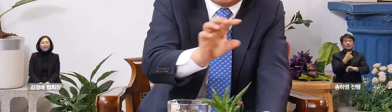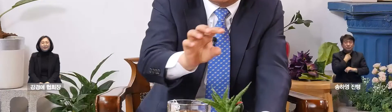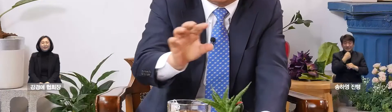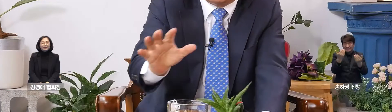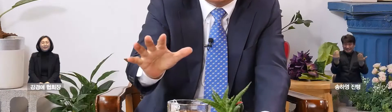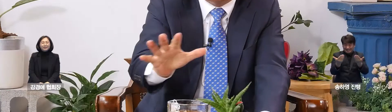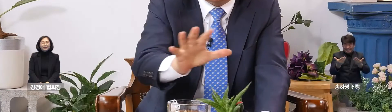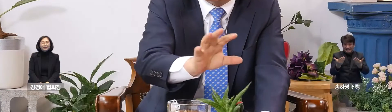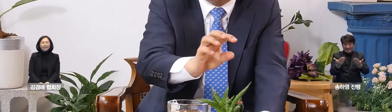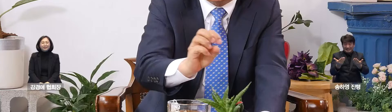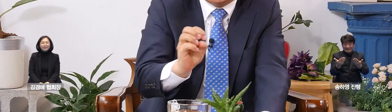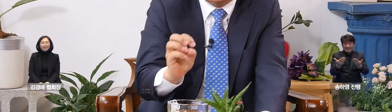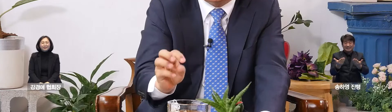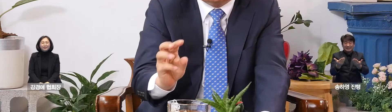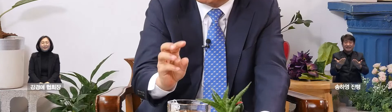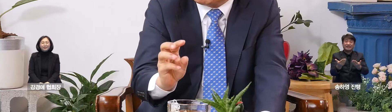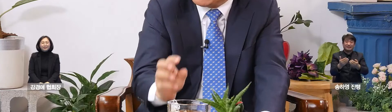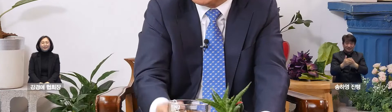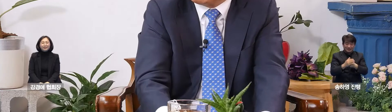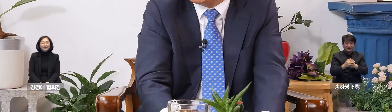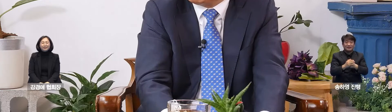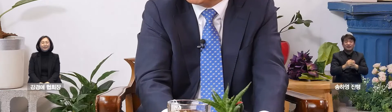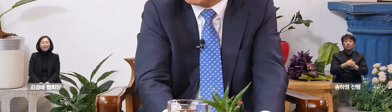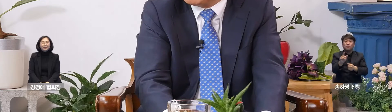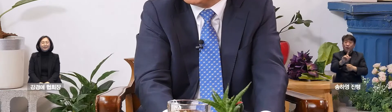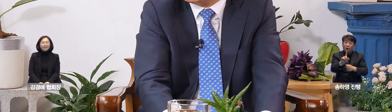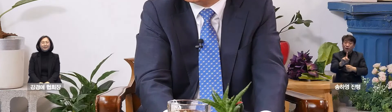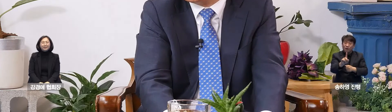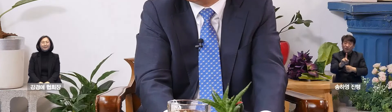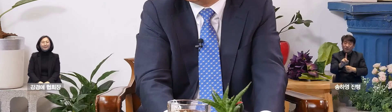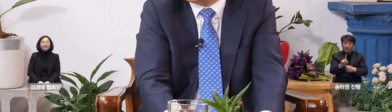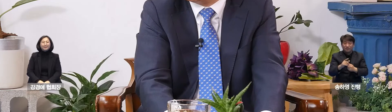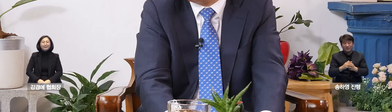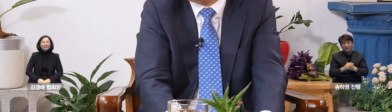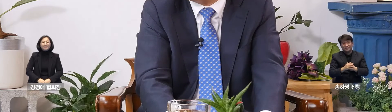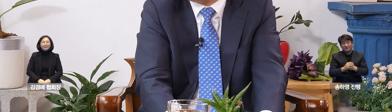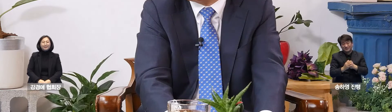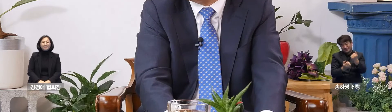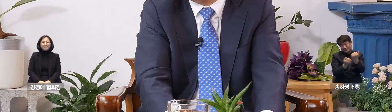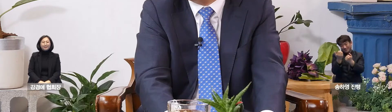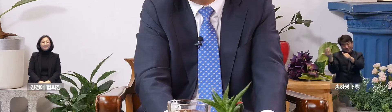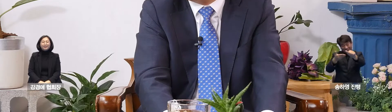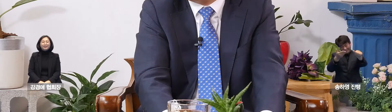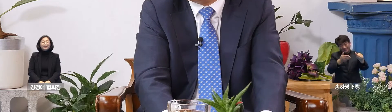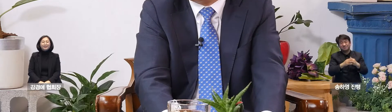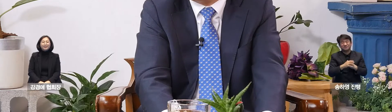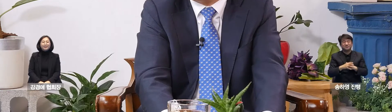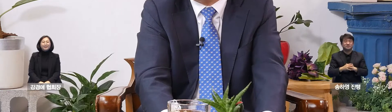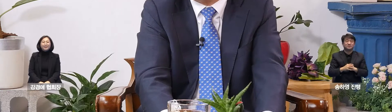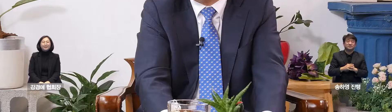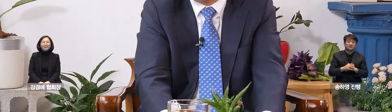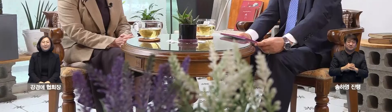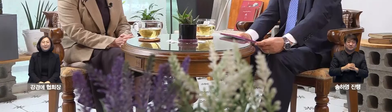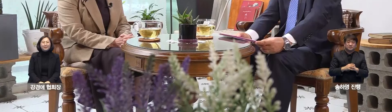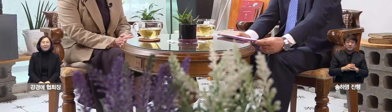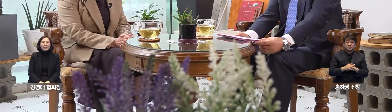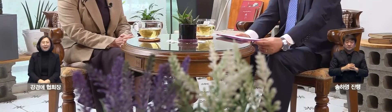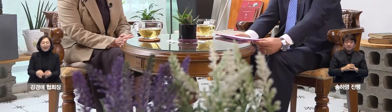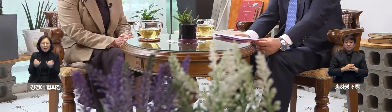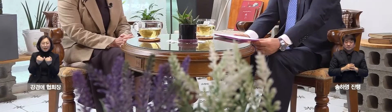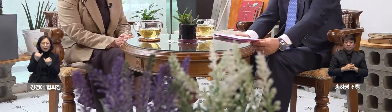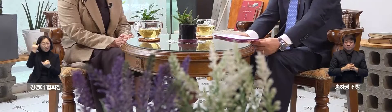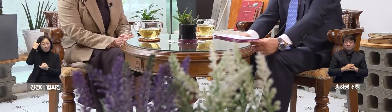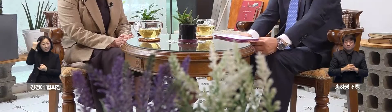이렇게 대강의 사업 구상, 그 다음에 꼭 하나 하고 싶은 거, 이런 것 좀 설명해 주실까요? 사실 여성